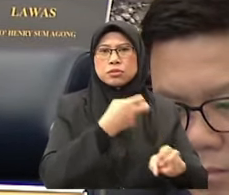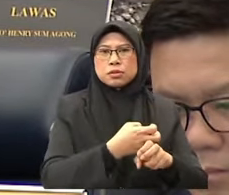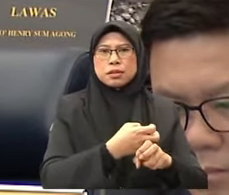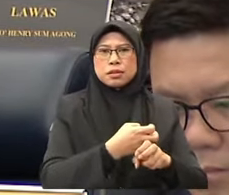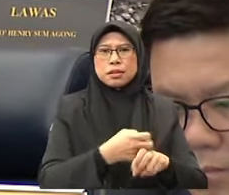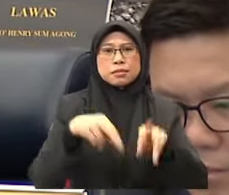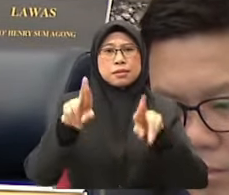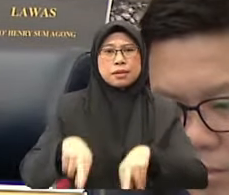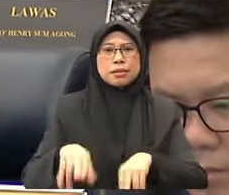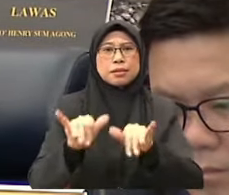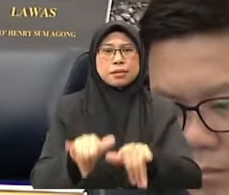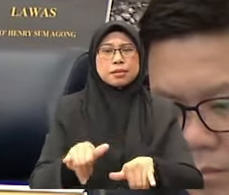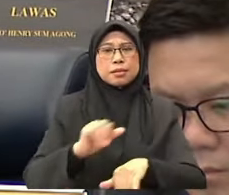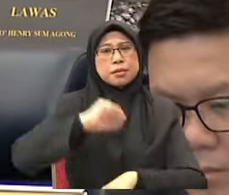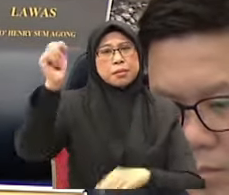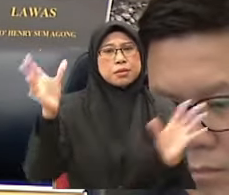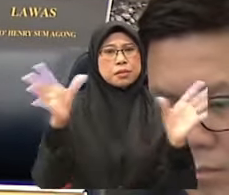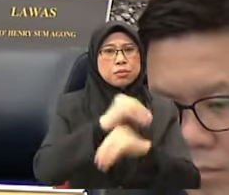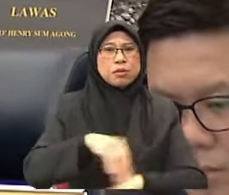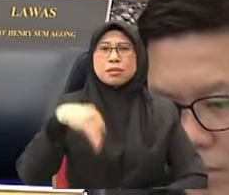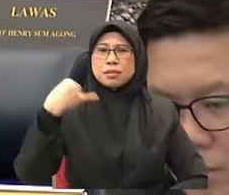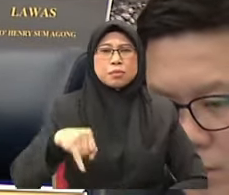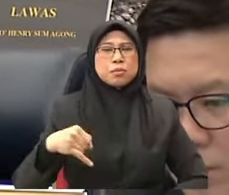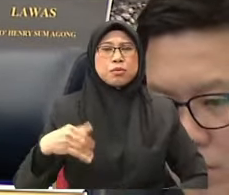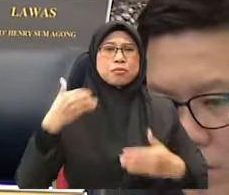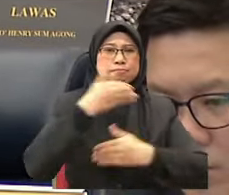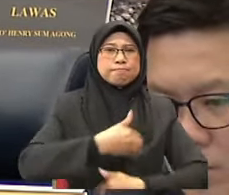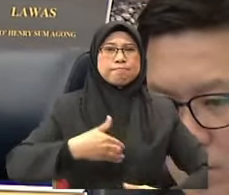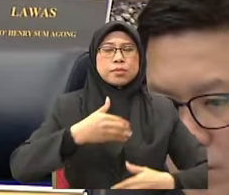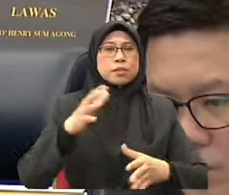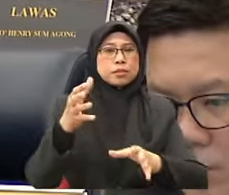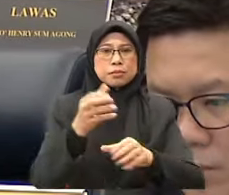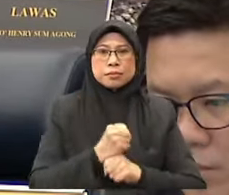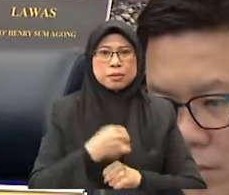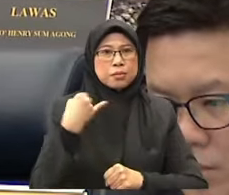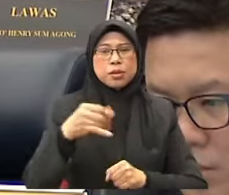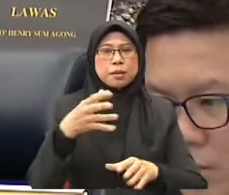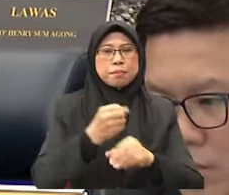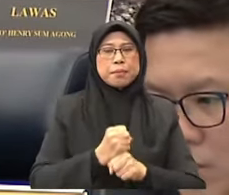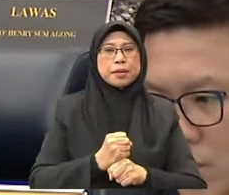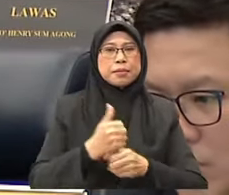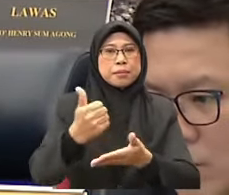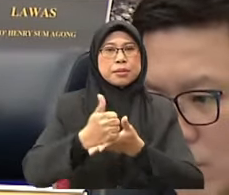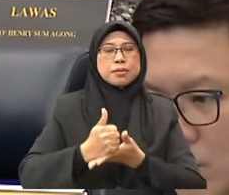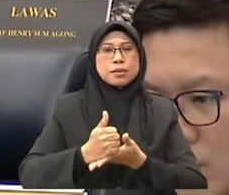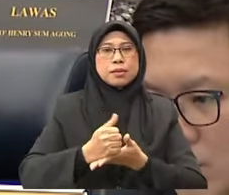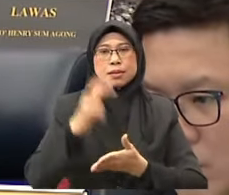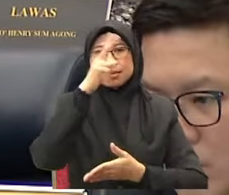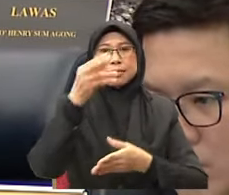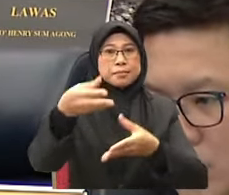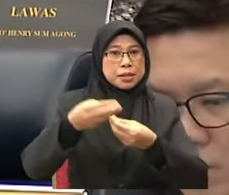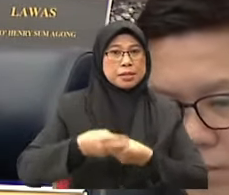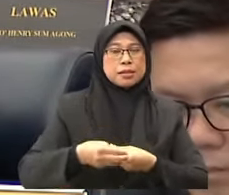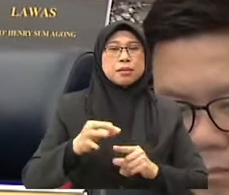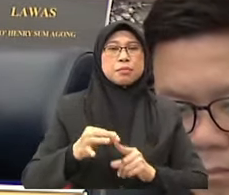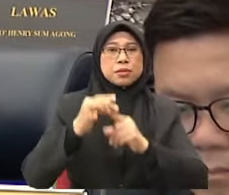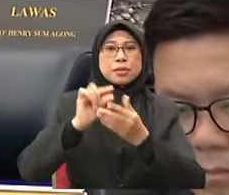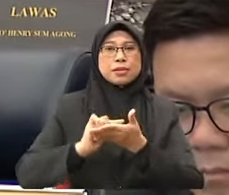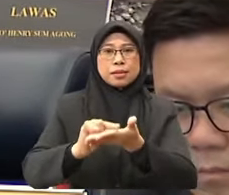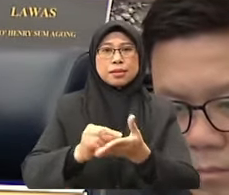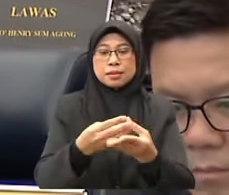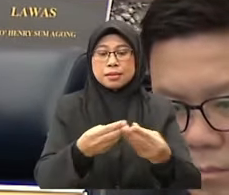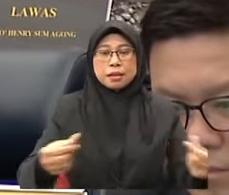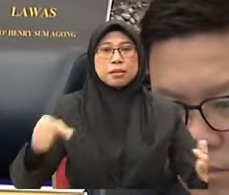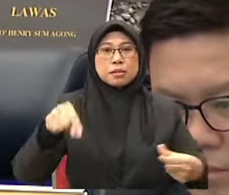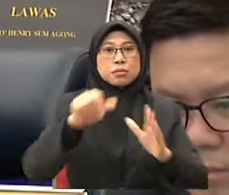rakyat terutamanya di Sarawak dan Sabah tidak dapat menikmati bantuan-bantuan yang disediakan oleh pihak kerajaan, khasnya yang memerlukan geran tanah sebagai